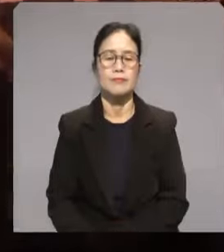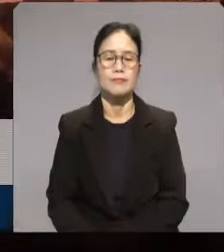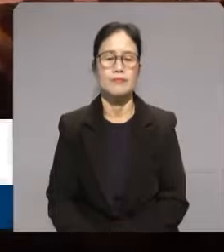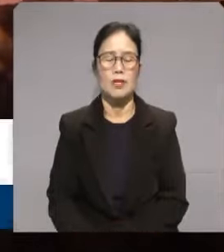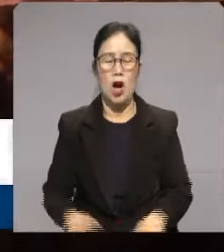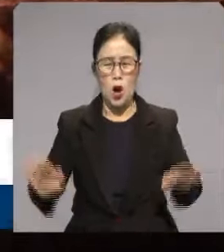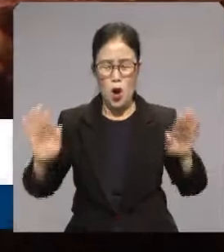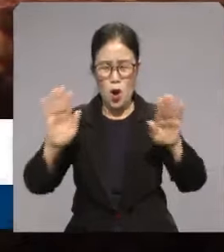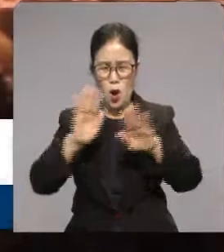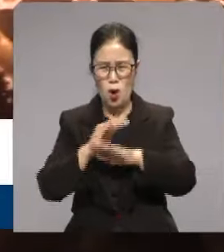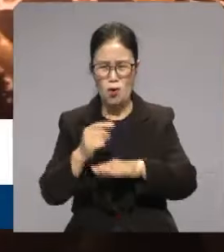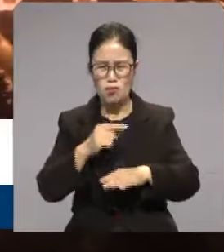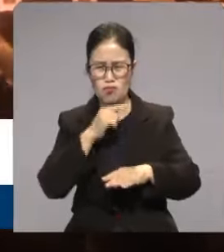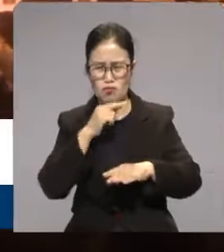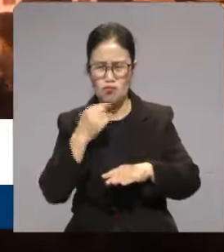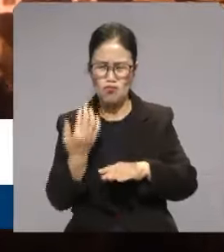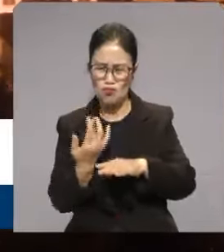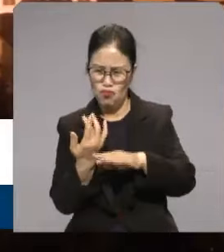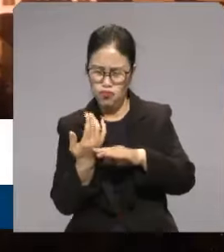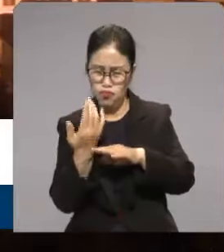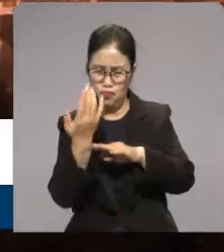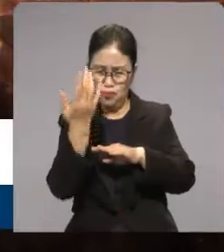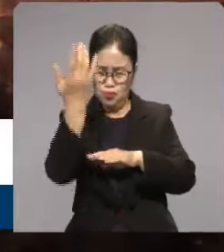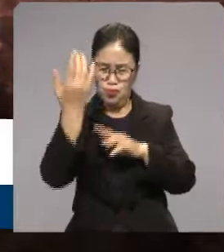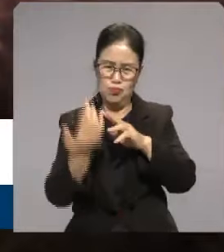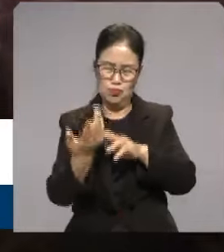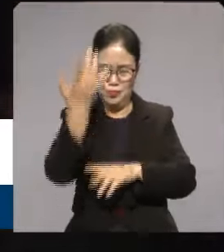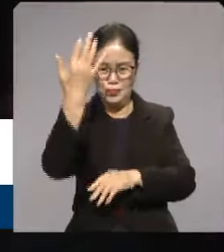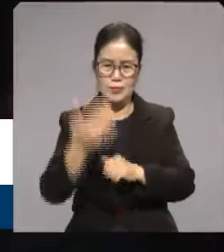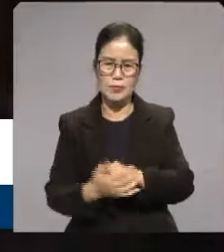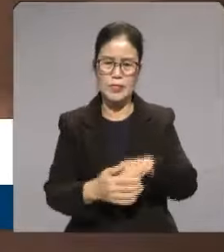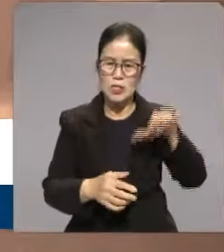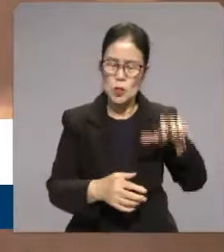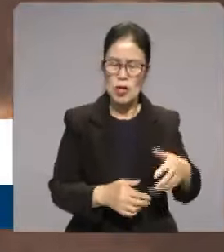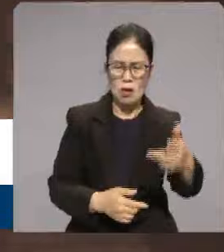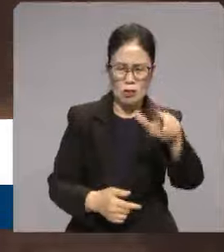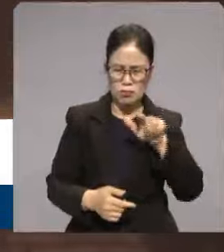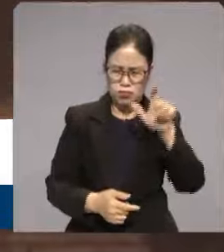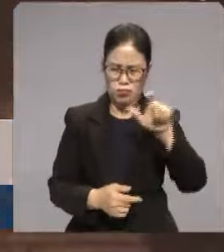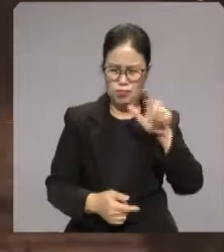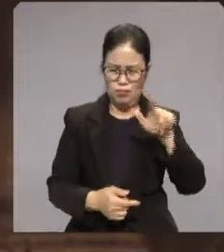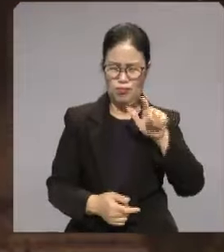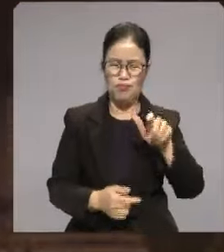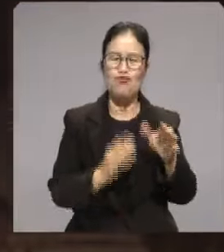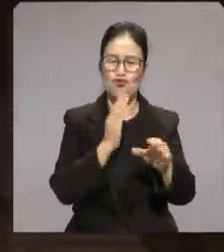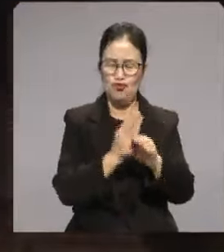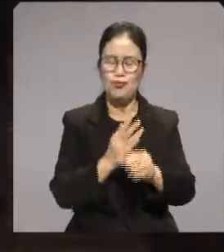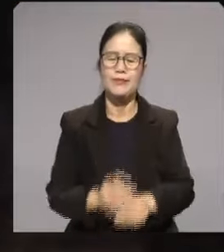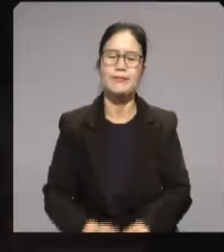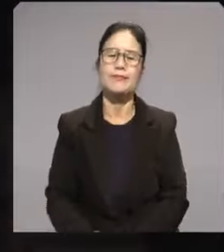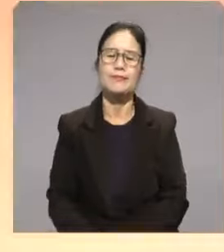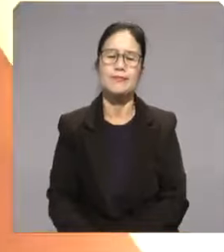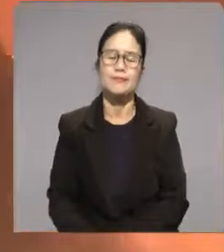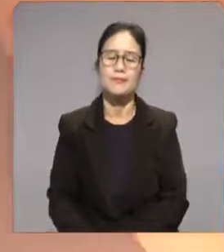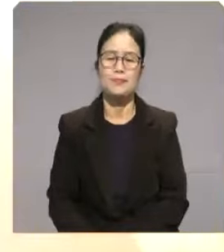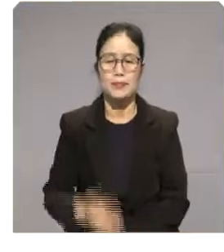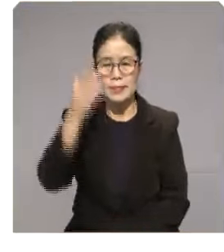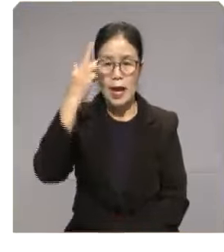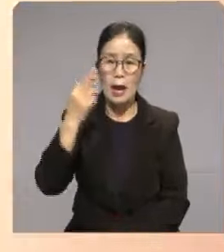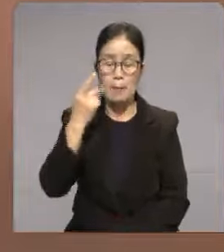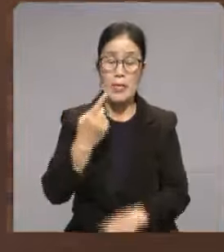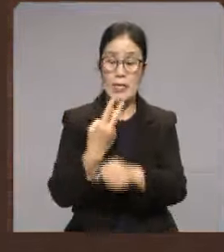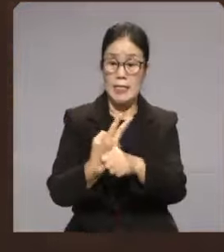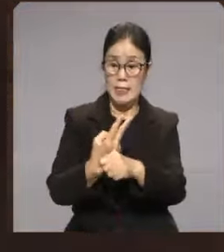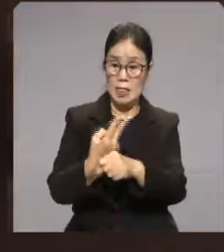어둠을 뚫고 상공으로 솟구치는 화염. 한쪽에서는 연이어 사격이 이루어집니다. 한미가 2년